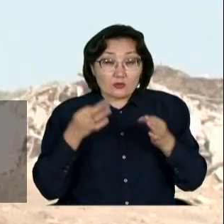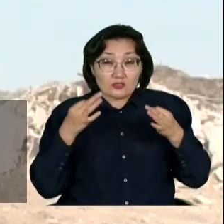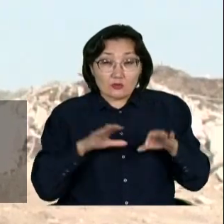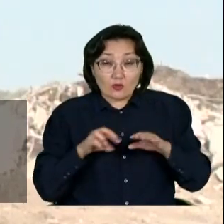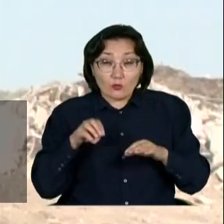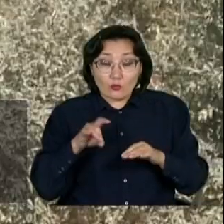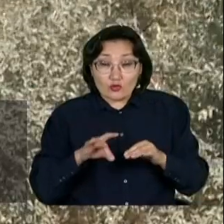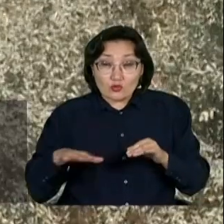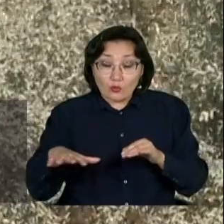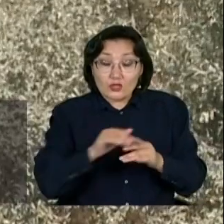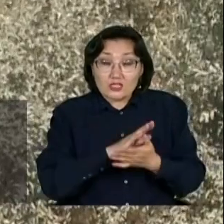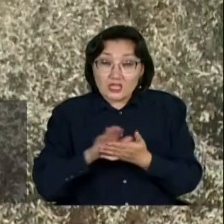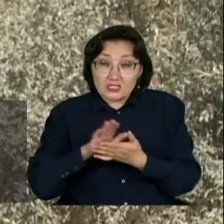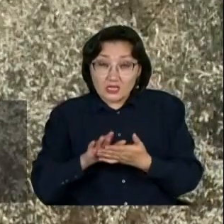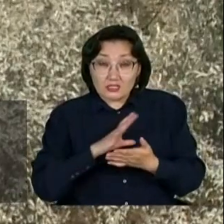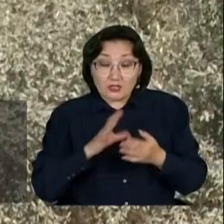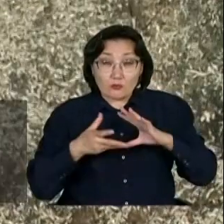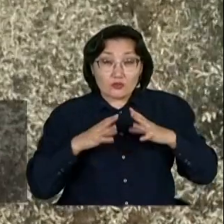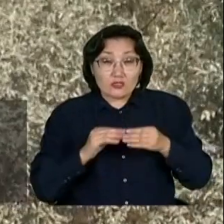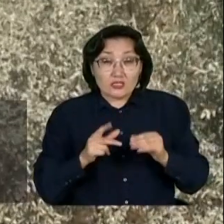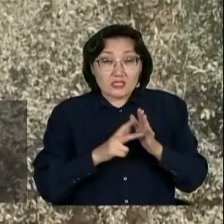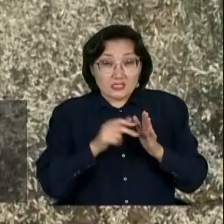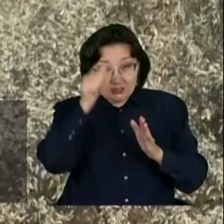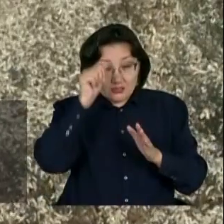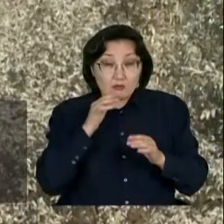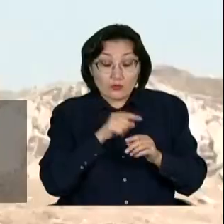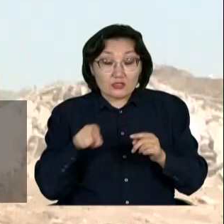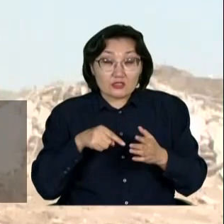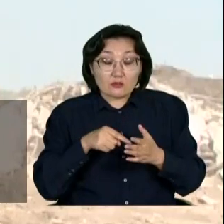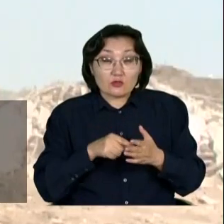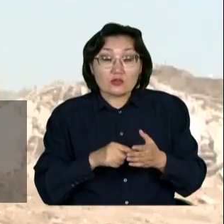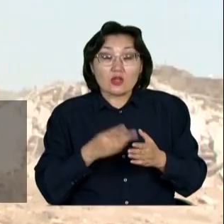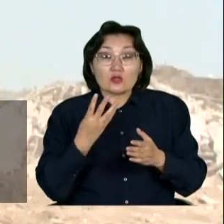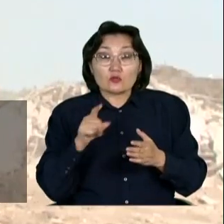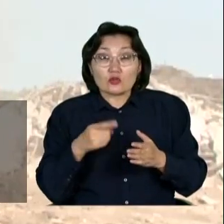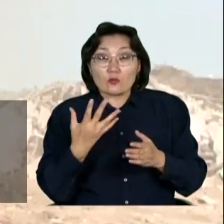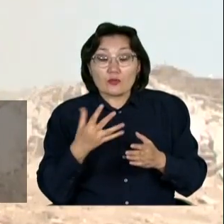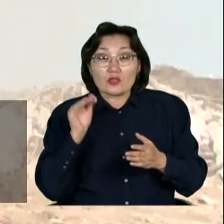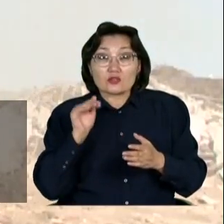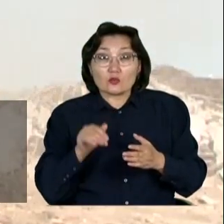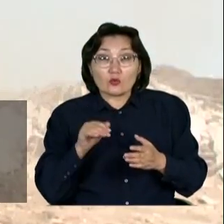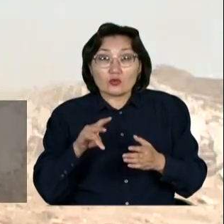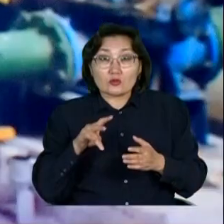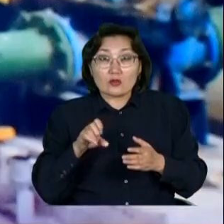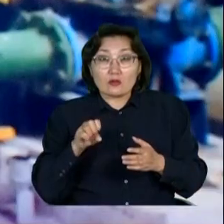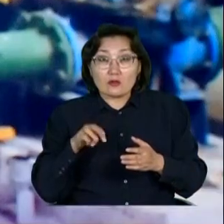қалдықтар орны тазартылды. Жалпы 8 айдың көлемінде қаламыздан 4,5 тонна күл-қоқыс шықты.